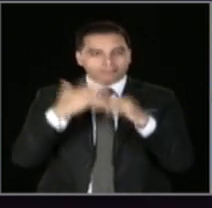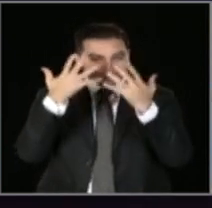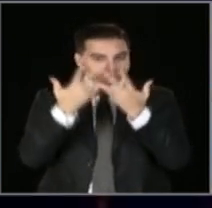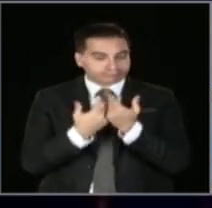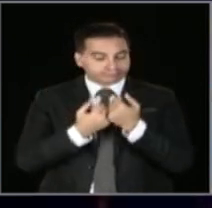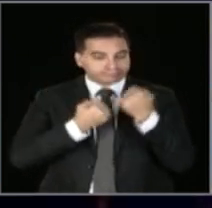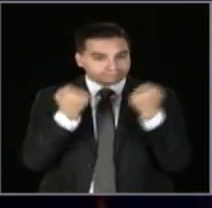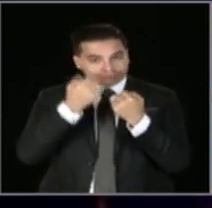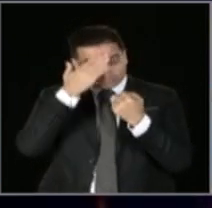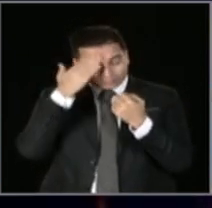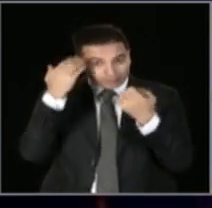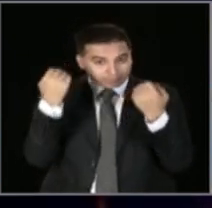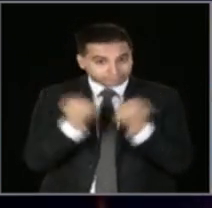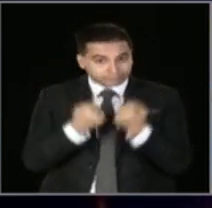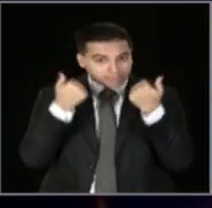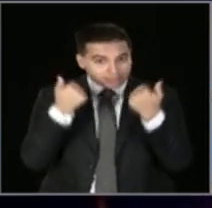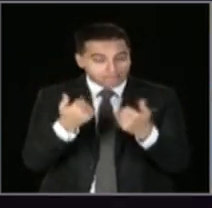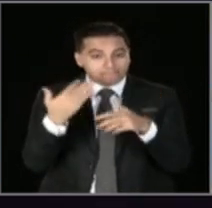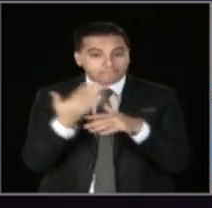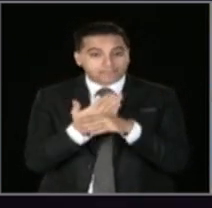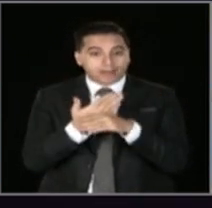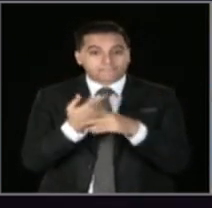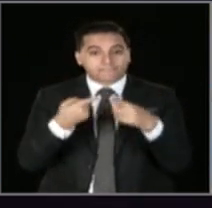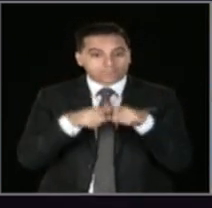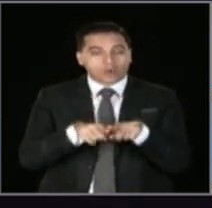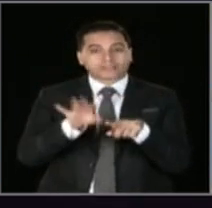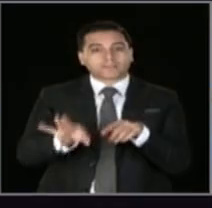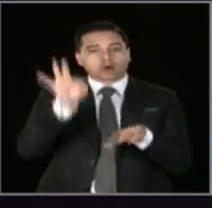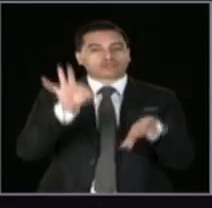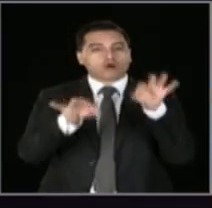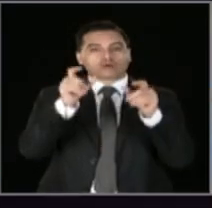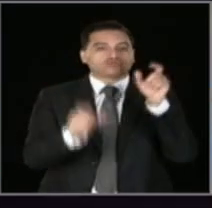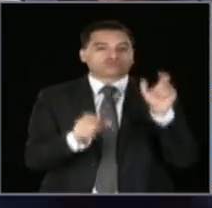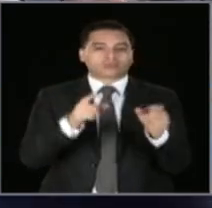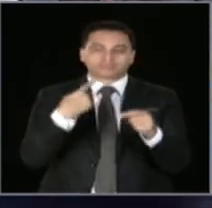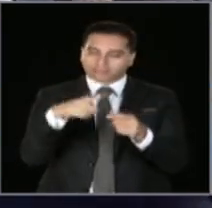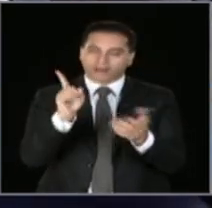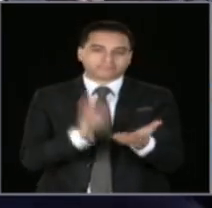واختبار القدرات ده هو اللي يحدد للشخص. بالظبط بالظبط كده.